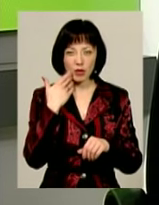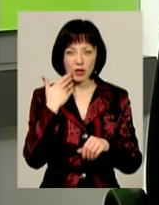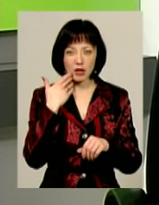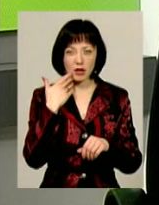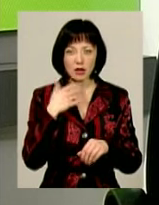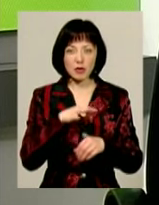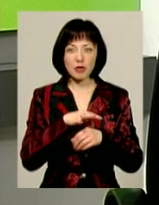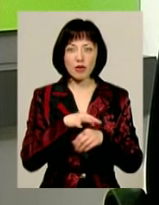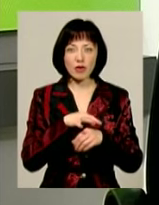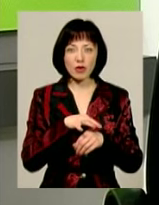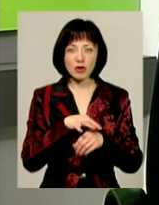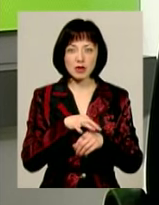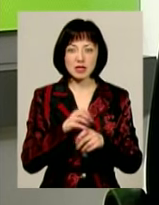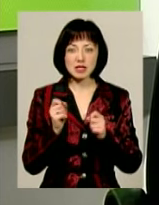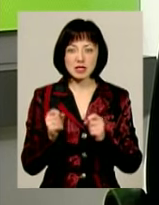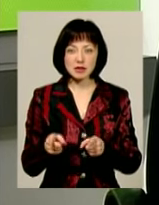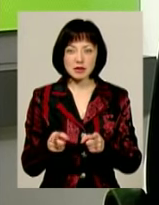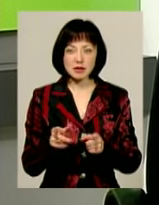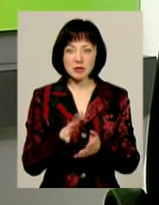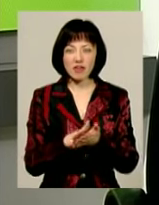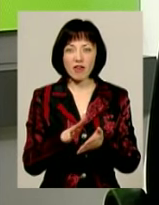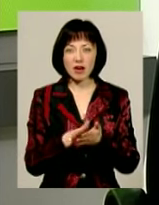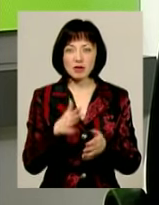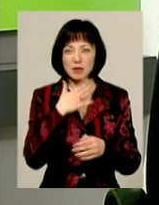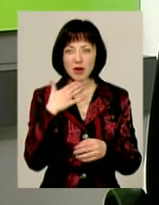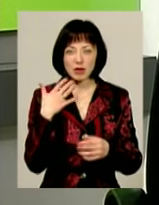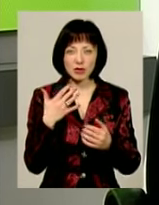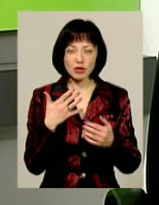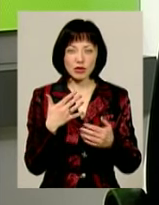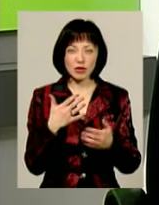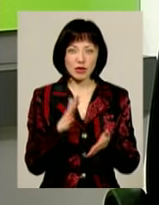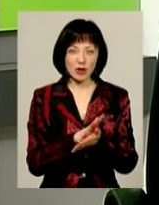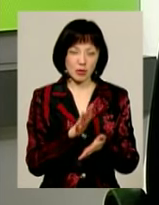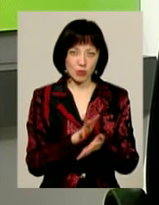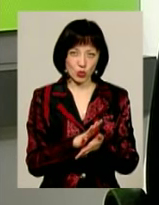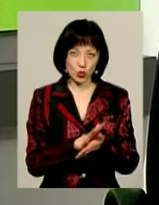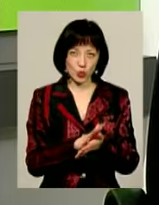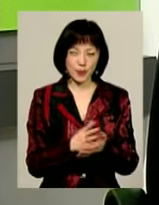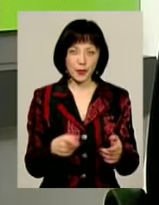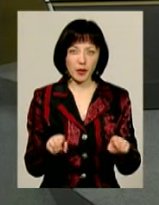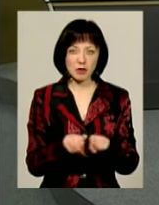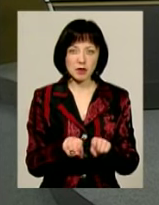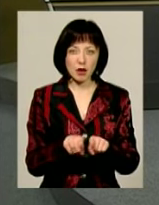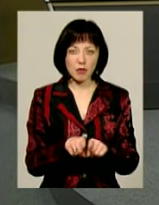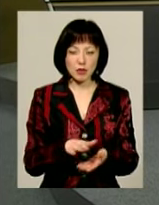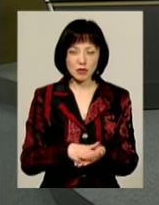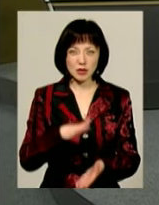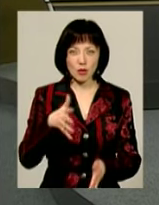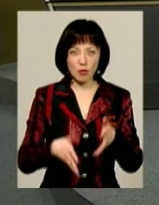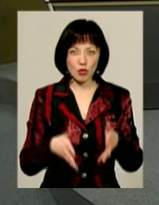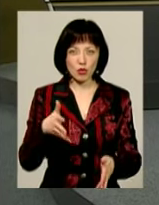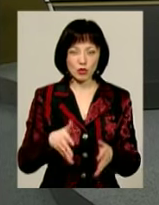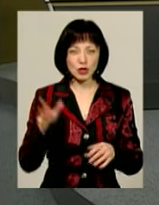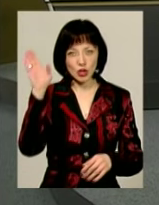коли проходять зливи, в річку змивається велика кількість органічних і неорганічних речовин. Так само